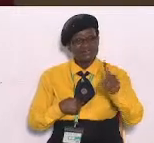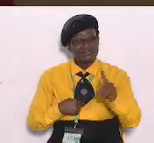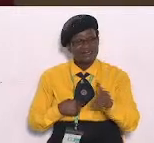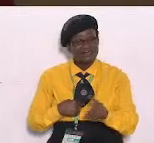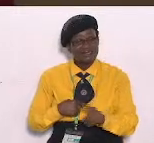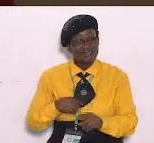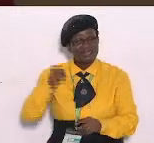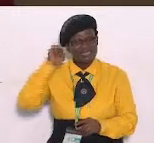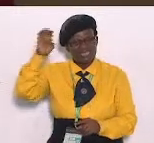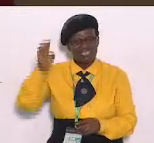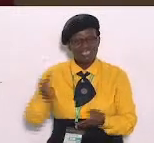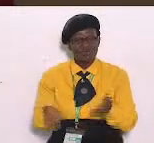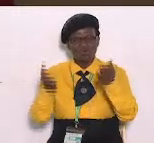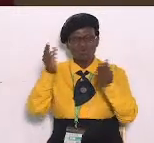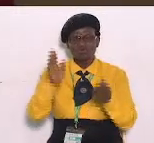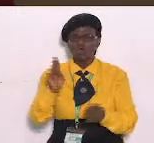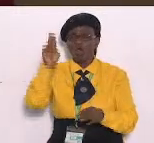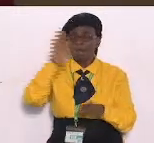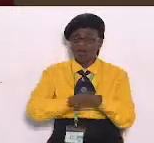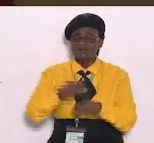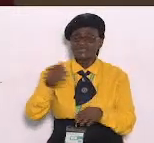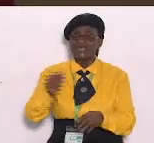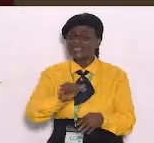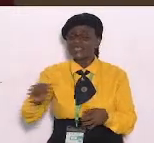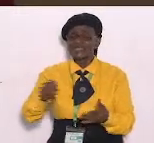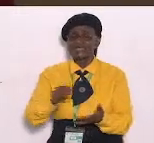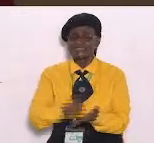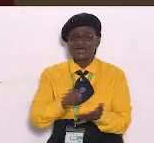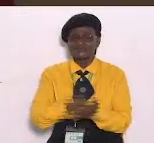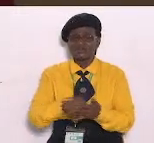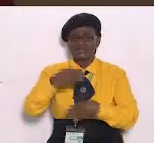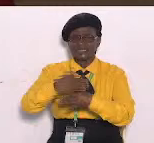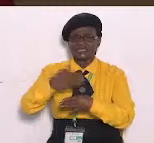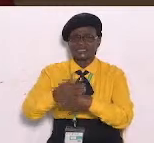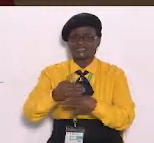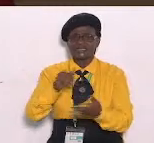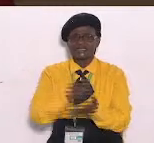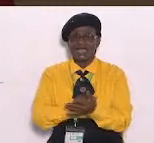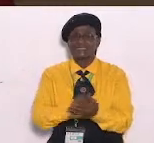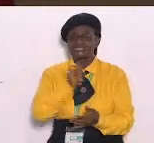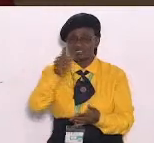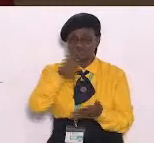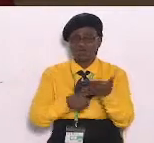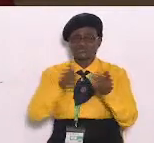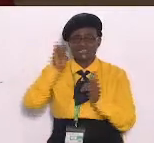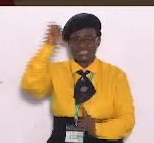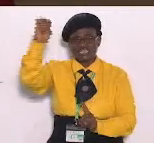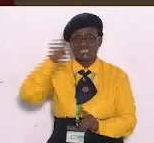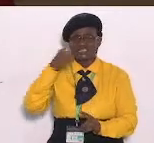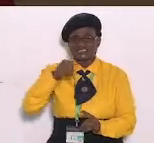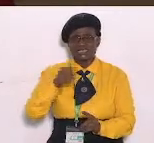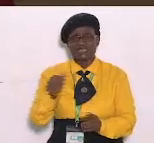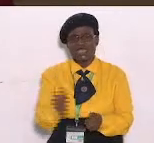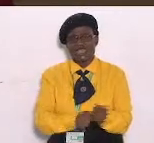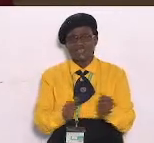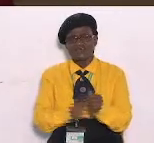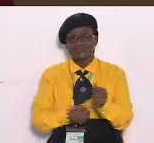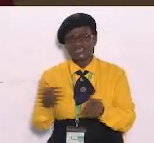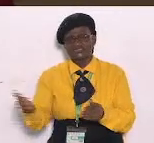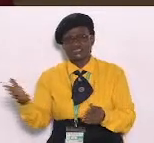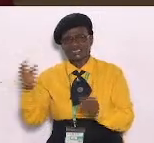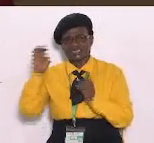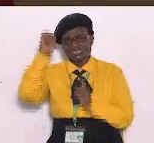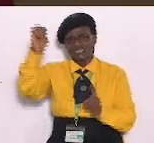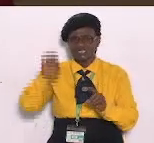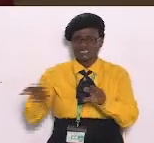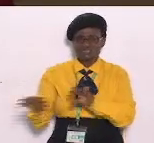riche il détient le troupeau des beau des B